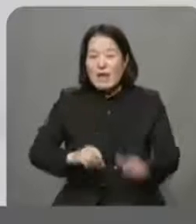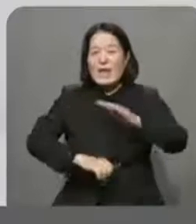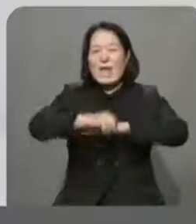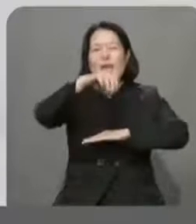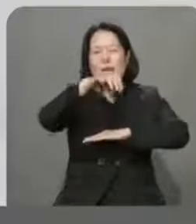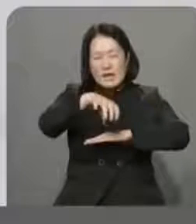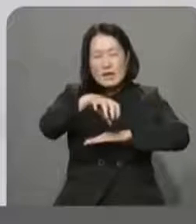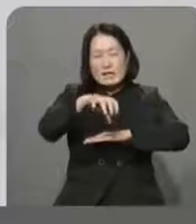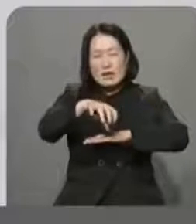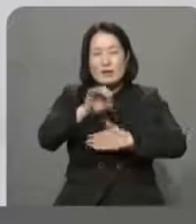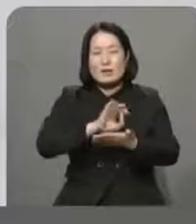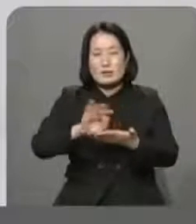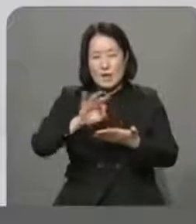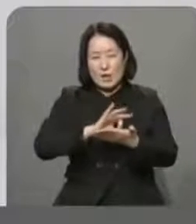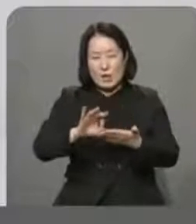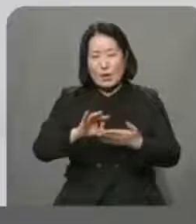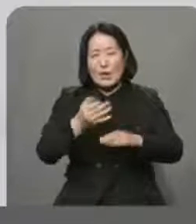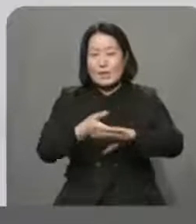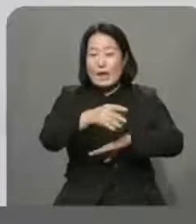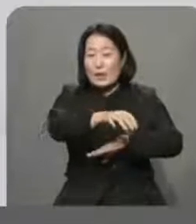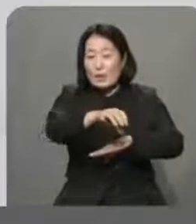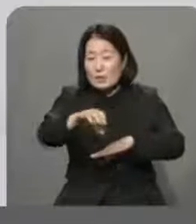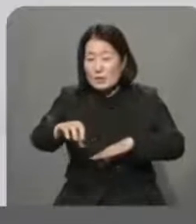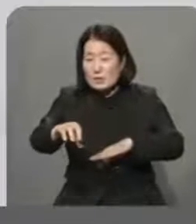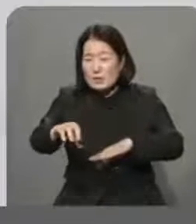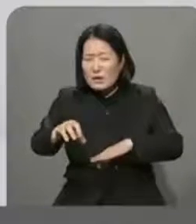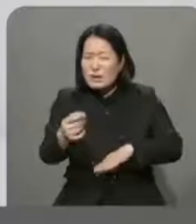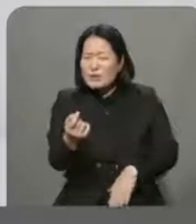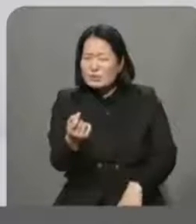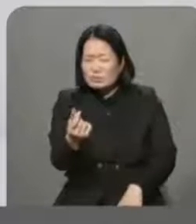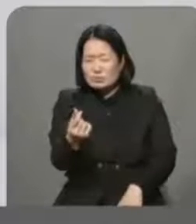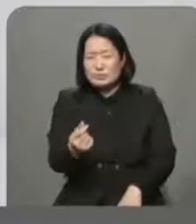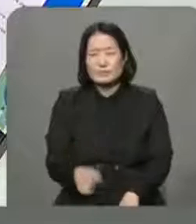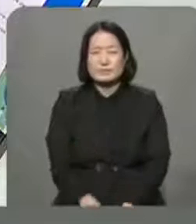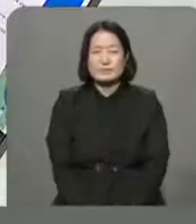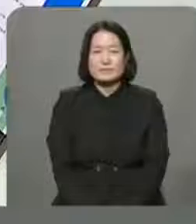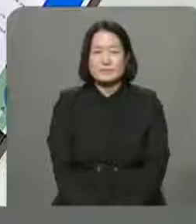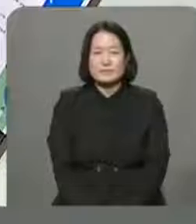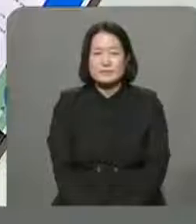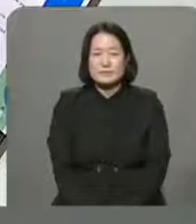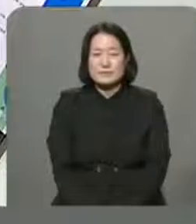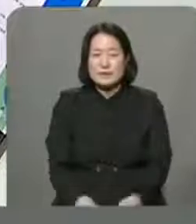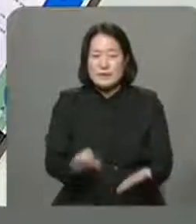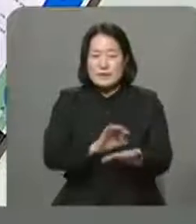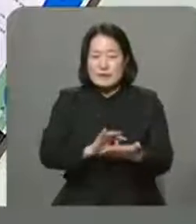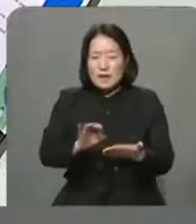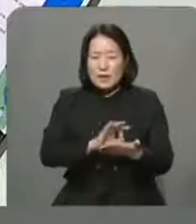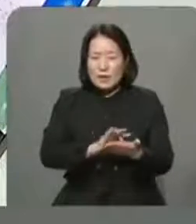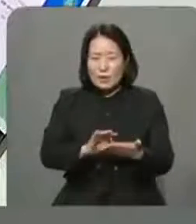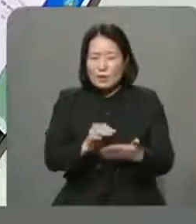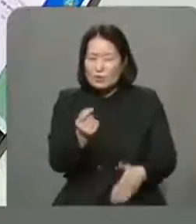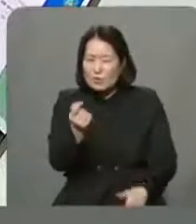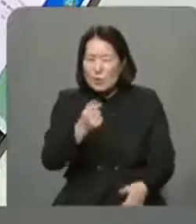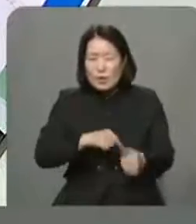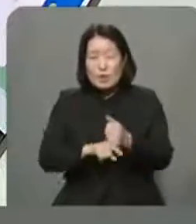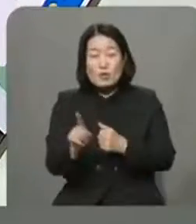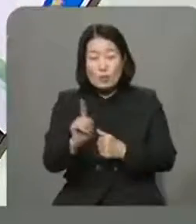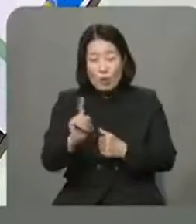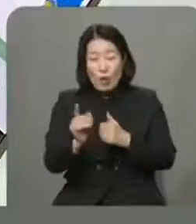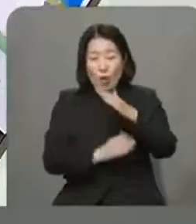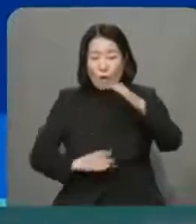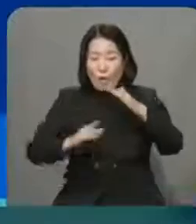거는 양양군에서 이루어졌고 다른 시구는 많아야 수십건의 불과합니다 이용이 저조한 것은